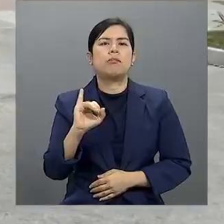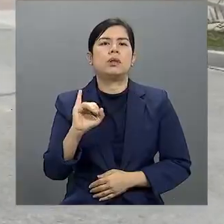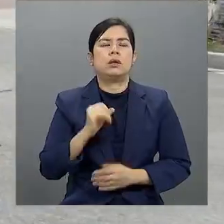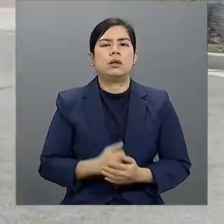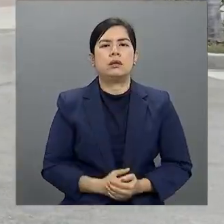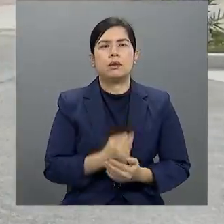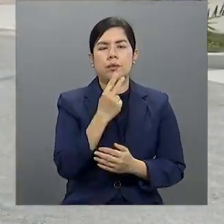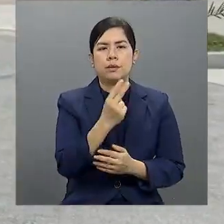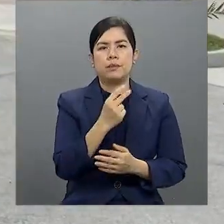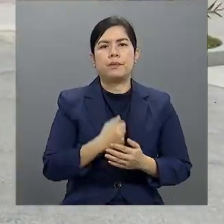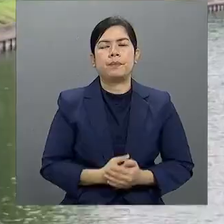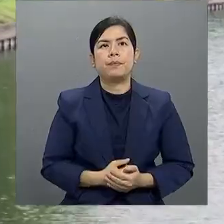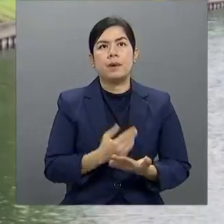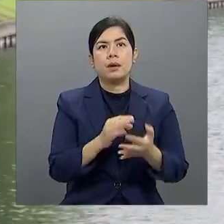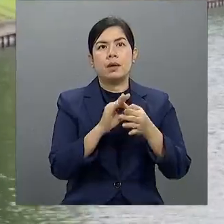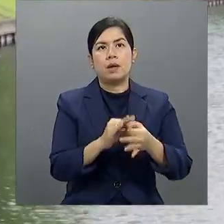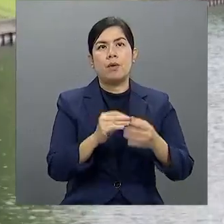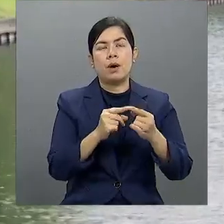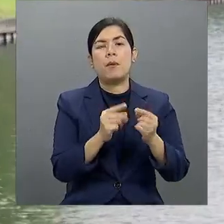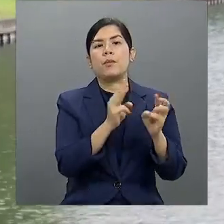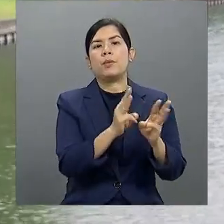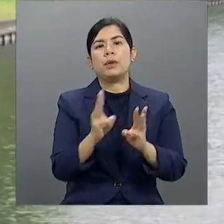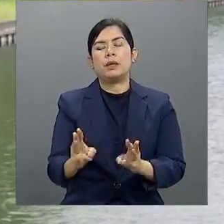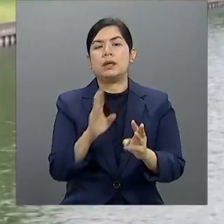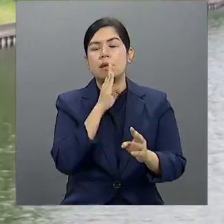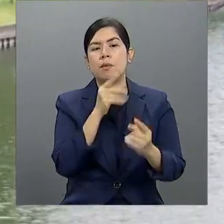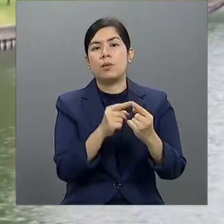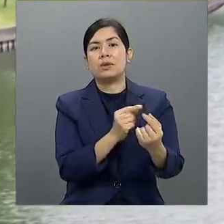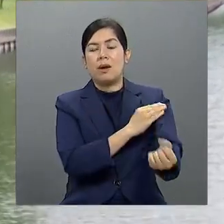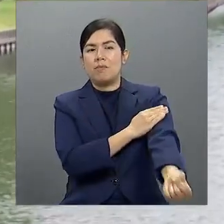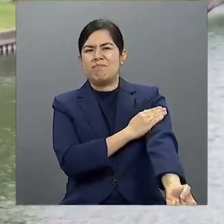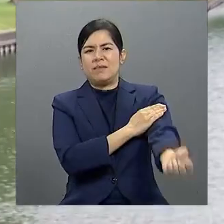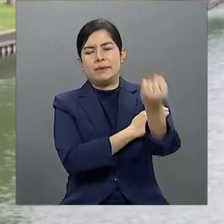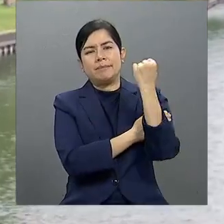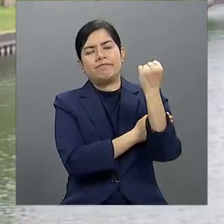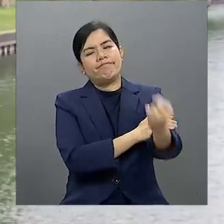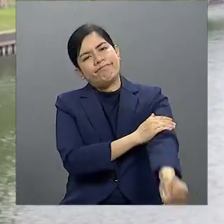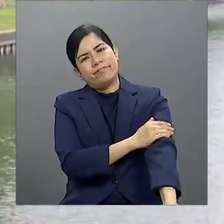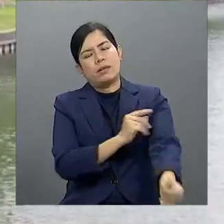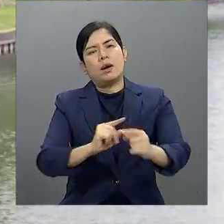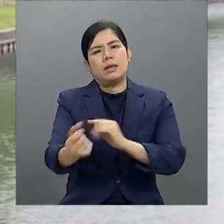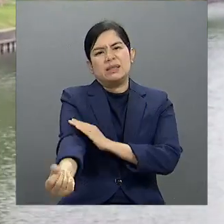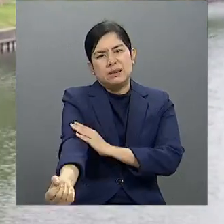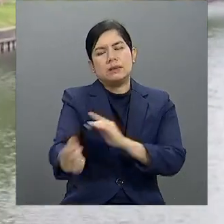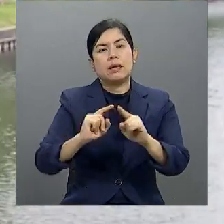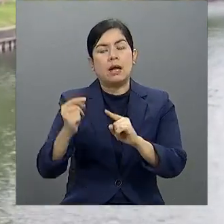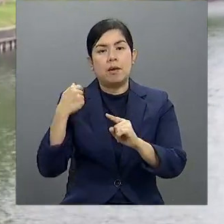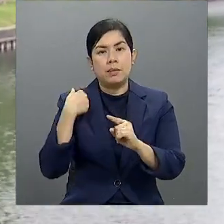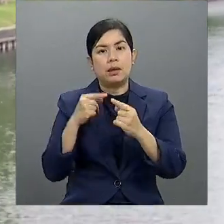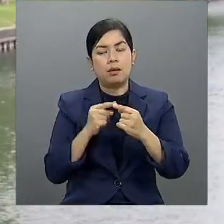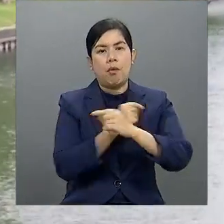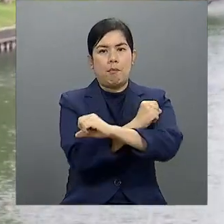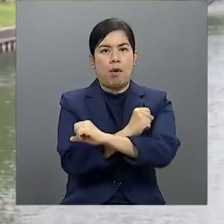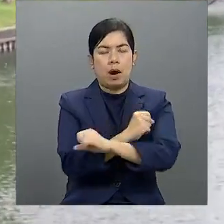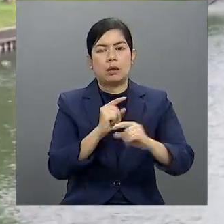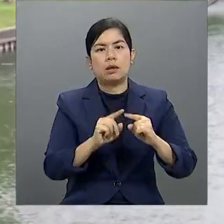ตัวของการยืดกล้ามเนื้อหรือว่า stretching exercise เนี่ยก็มีประโยชน์ทั้งช่วยยืดหยุ่นกล้ามเนื้อและเส้นเอ็นป้องกันบาดเจ็บใช่ไหมคะแต่ถ้าเรายืดมากไปเขาเรียกว่า